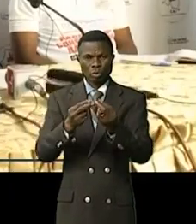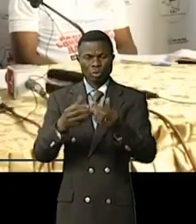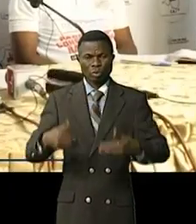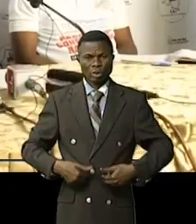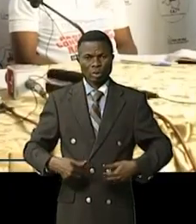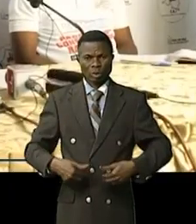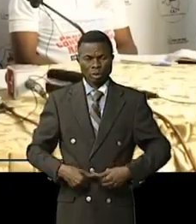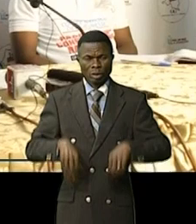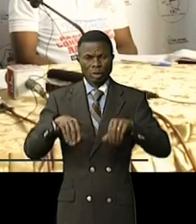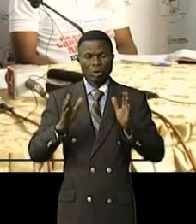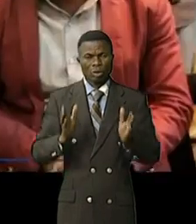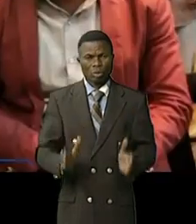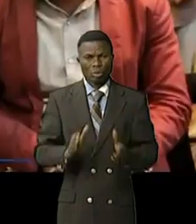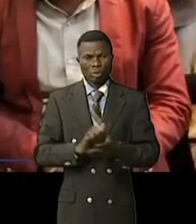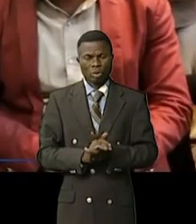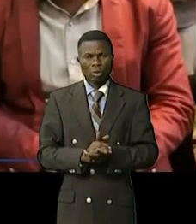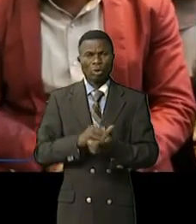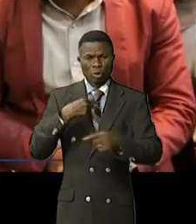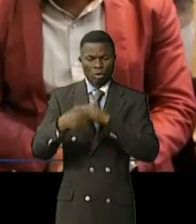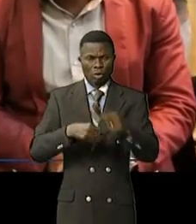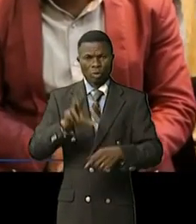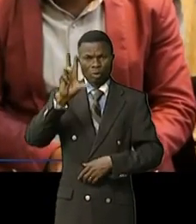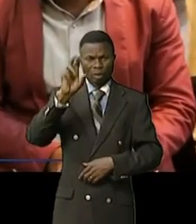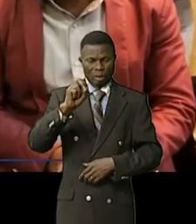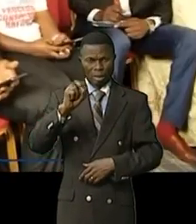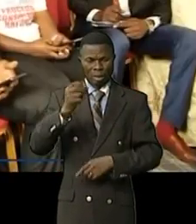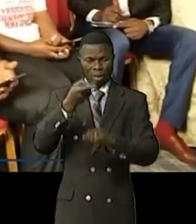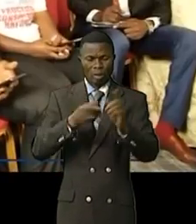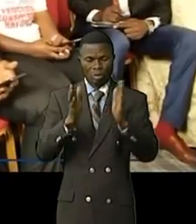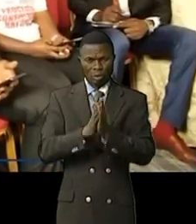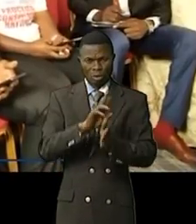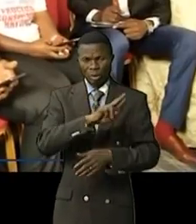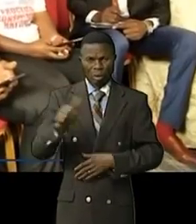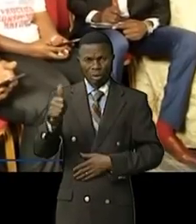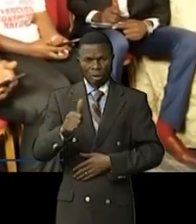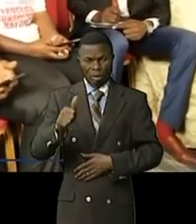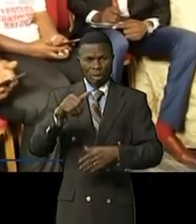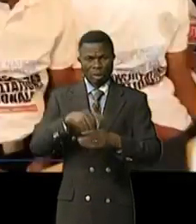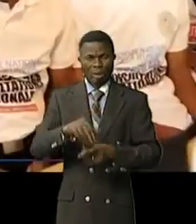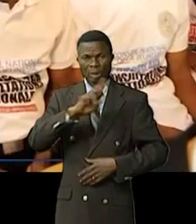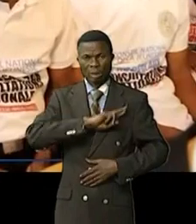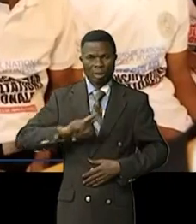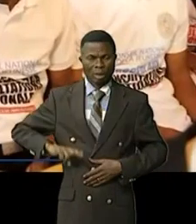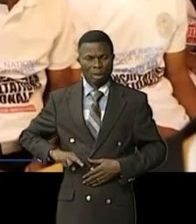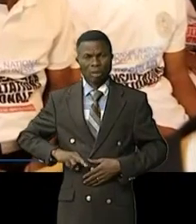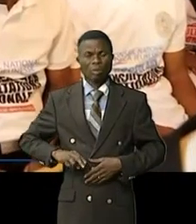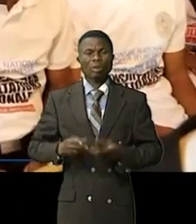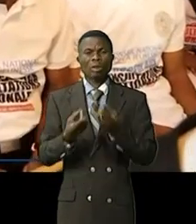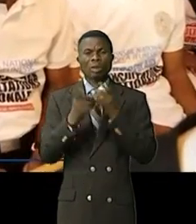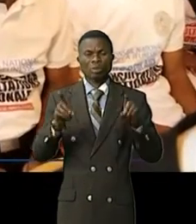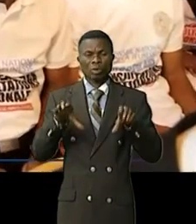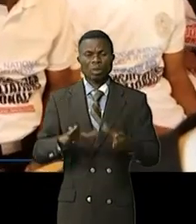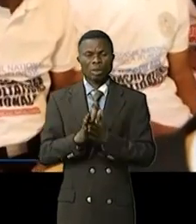jeunesse congolaise démarrent ce 30 octobre 2021 à travers la RDC avec comme